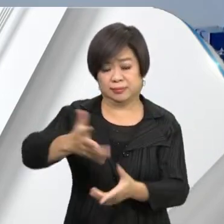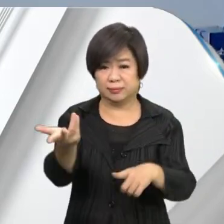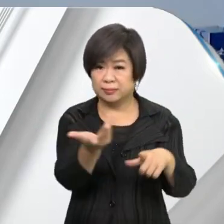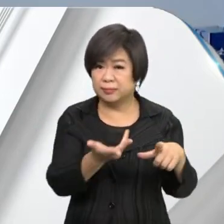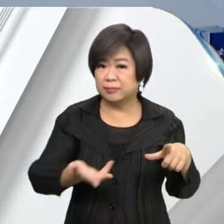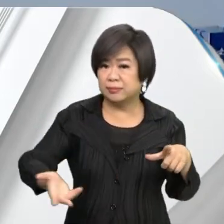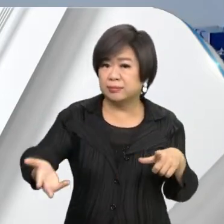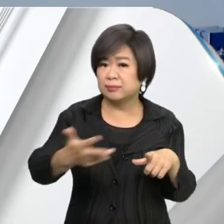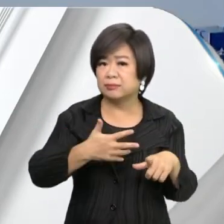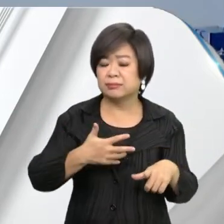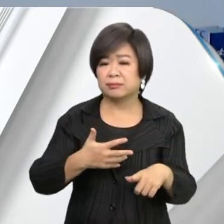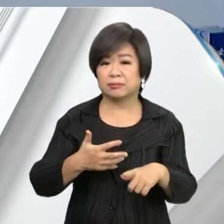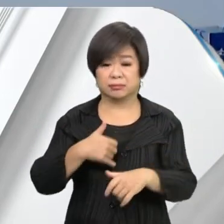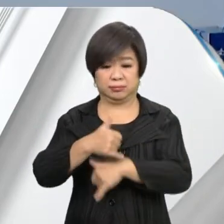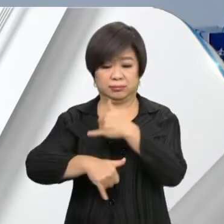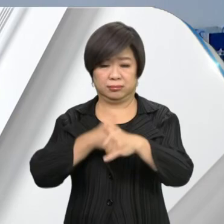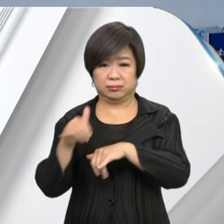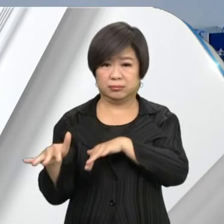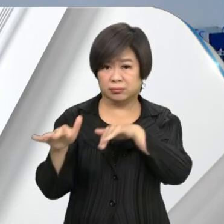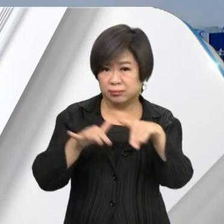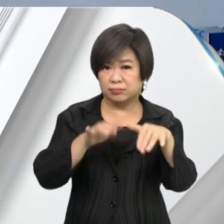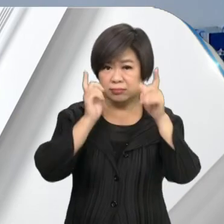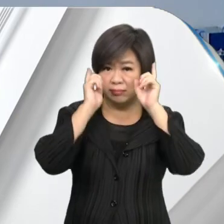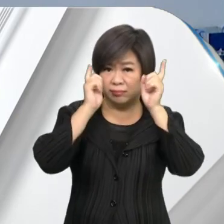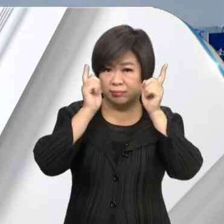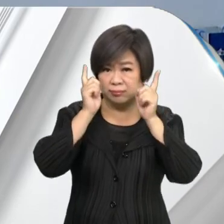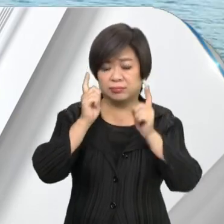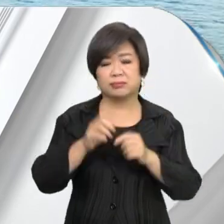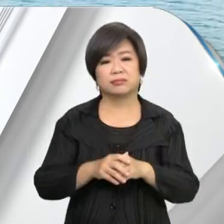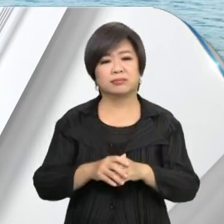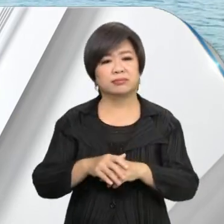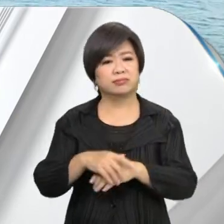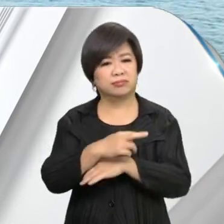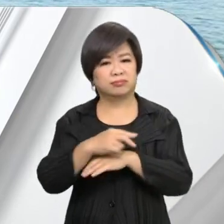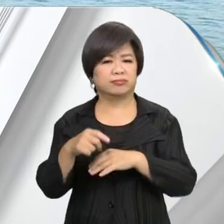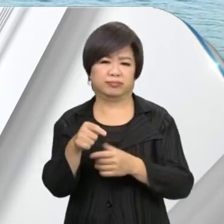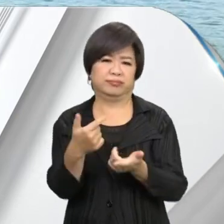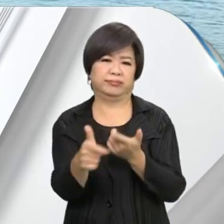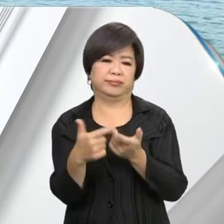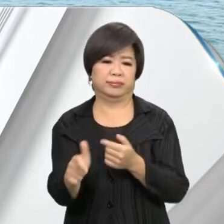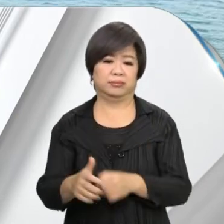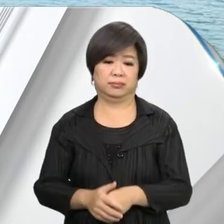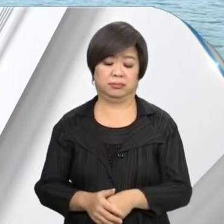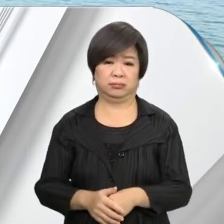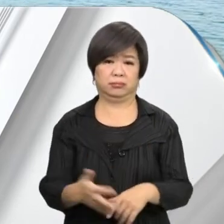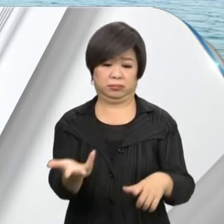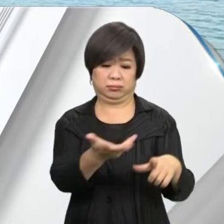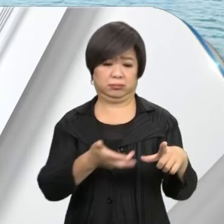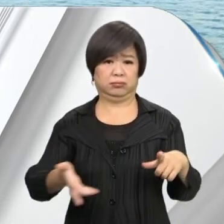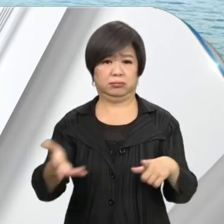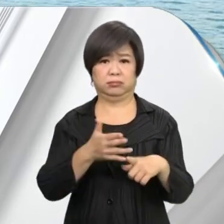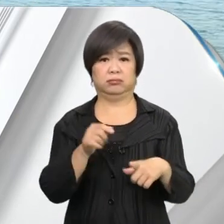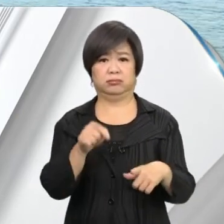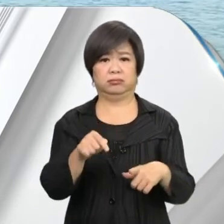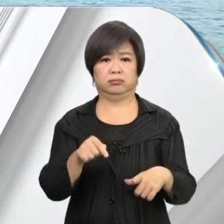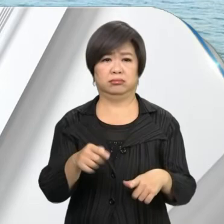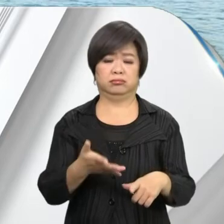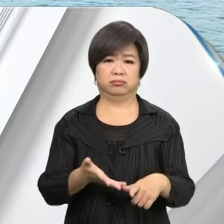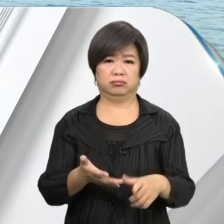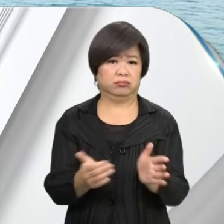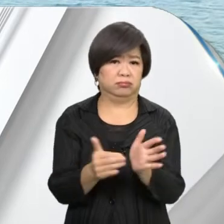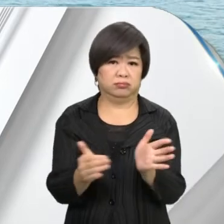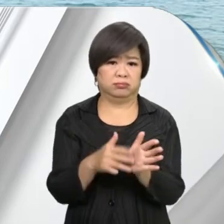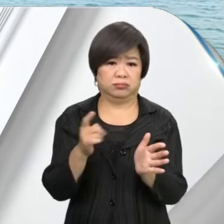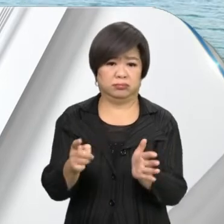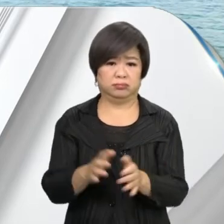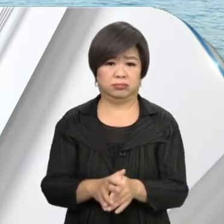们的县民在活水库那边去做戏水。 那既然已经有活水库这个好的场域了，你们又骗了救